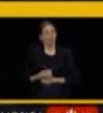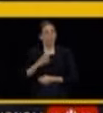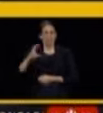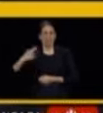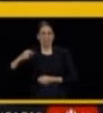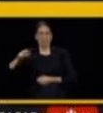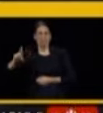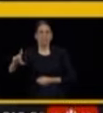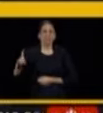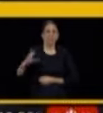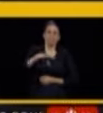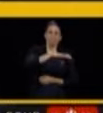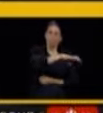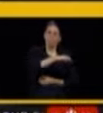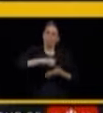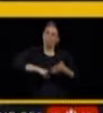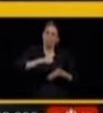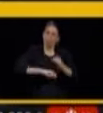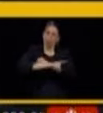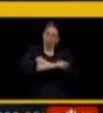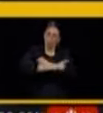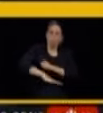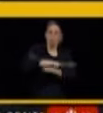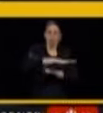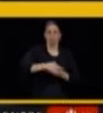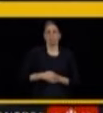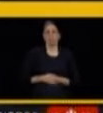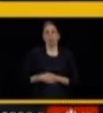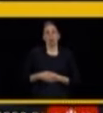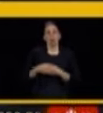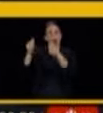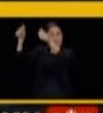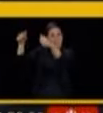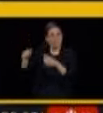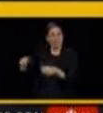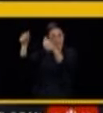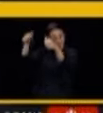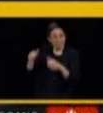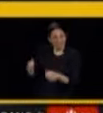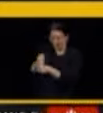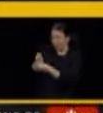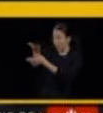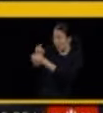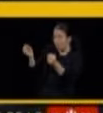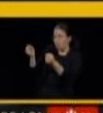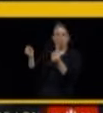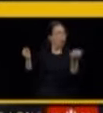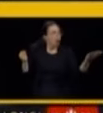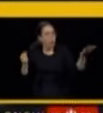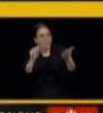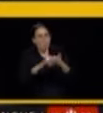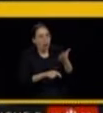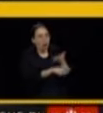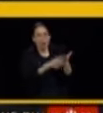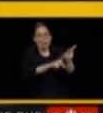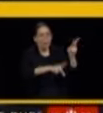CHSLD. On sait qu'il y a beaucoup de postes qui sont affichés, mais pas comblés, parce que c'est pas